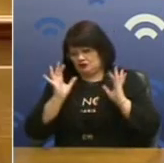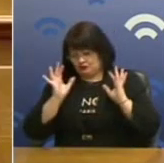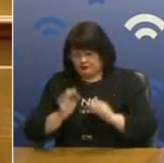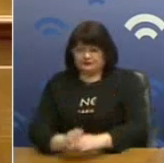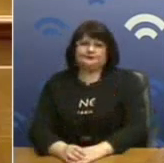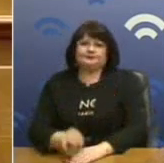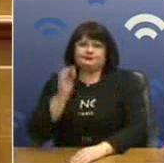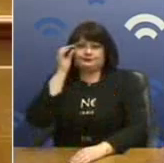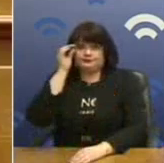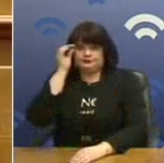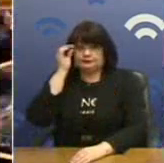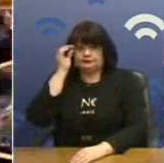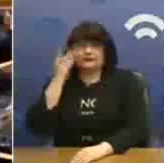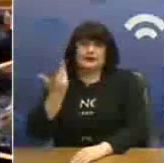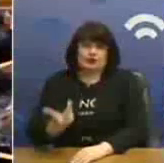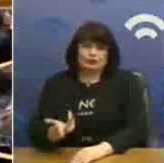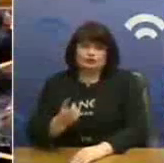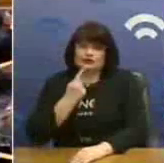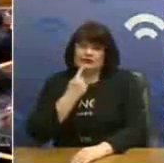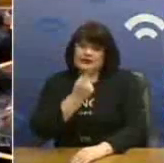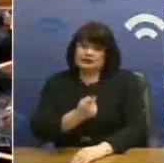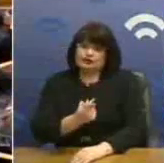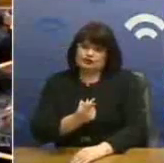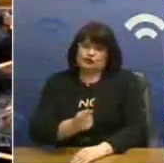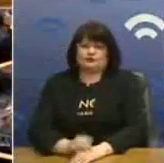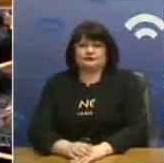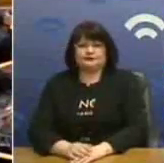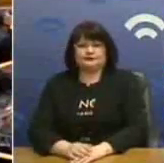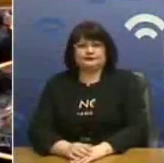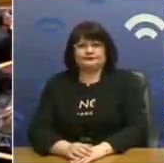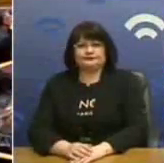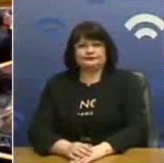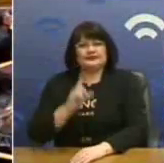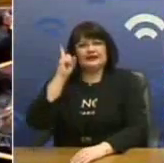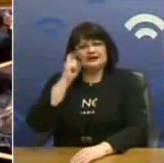Όμως θα σας πω με απόλυτη επίγνωση του τι λέω.